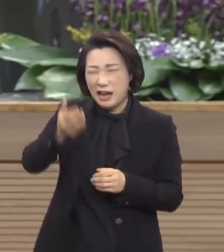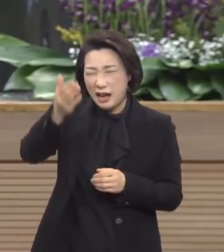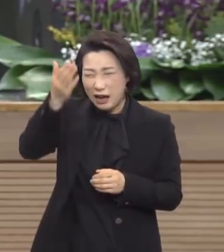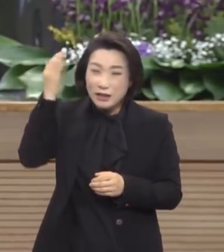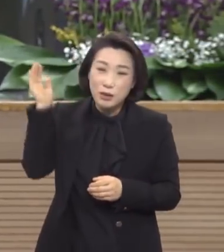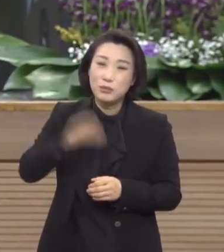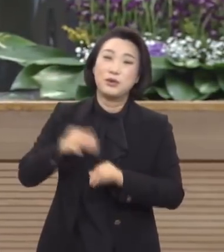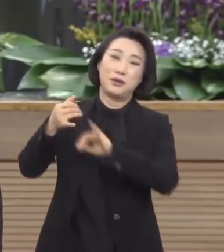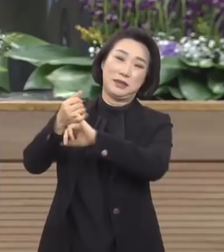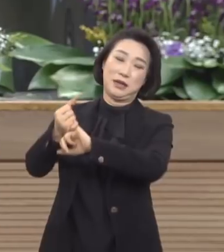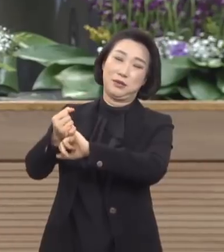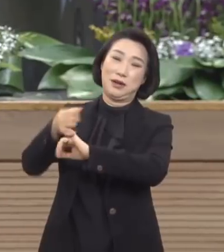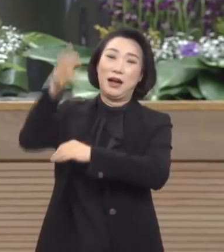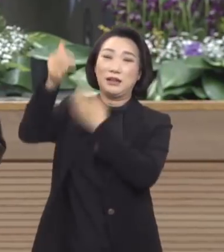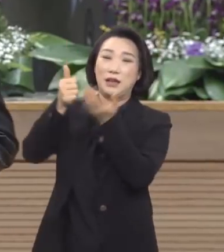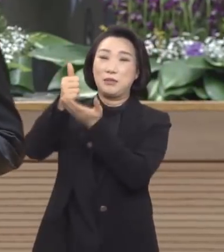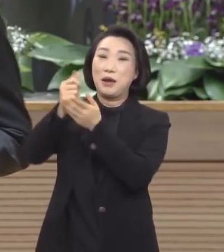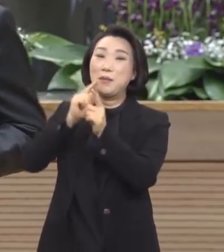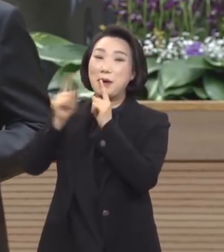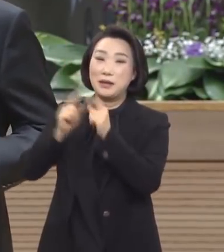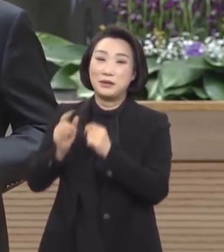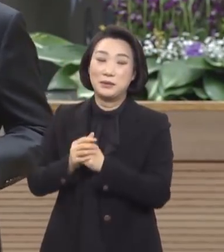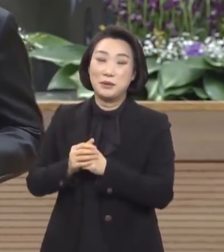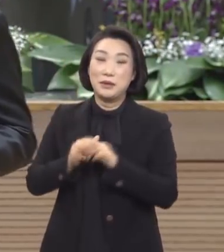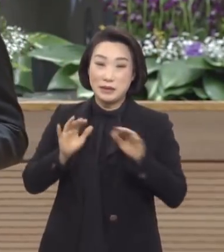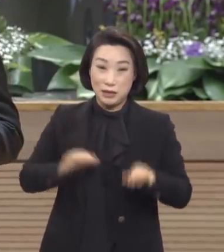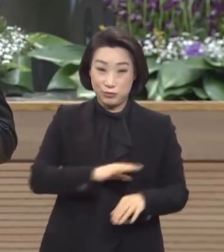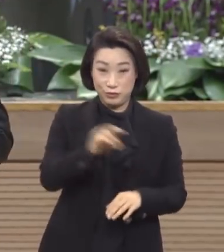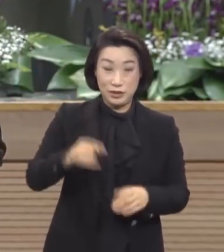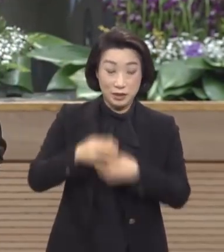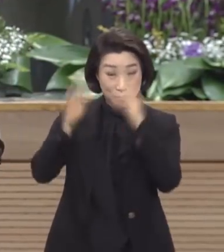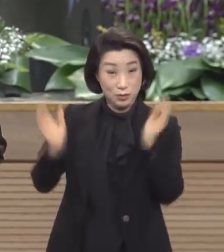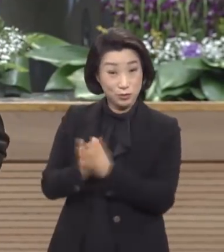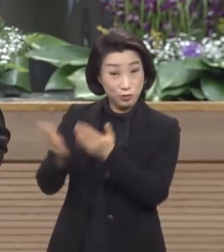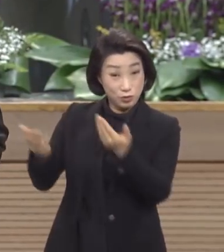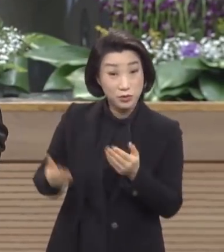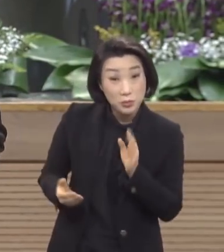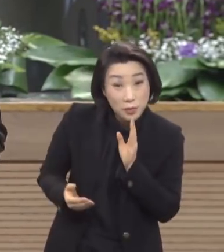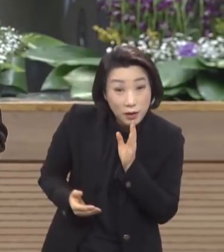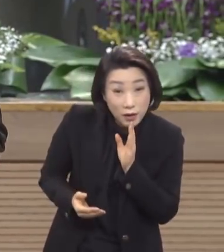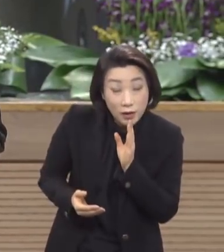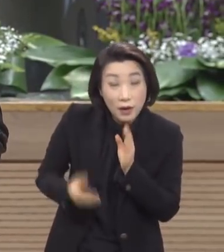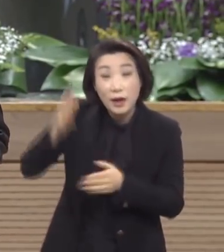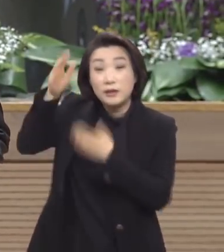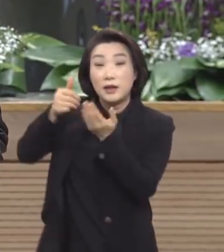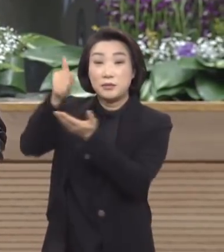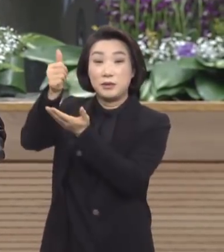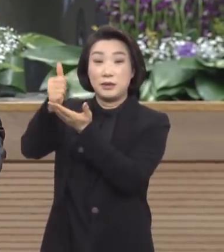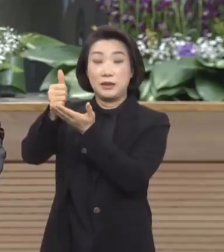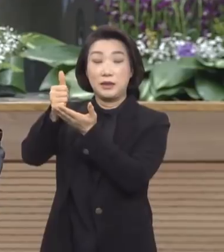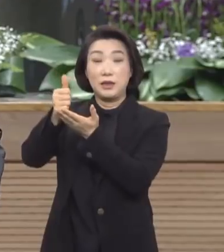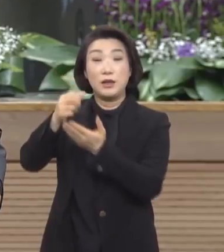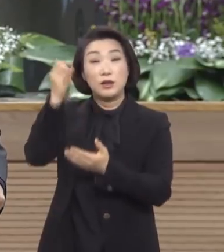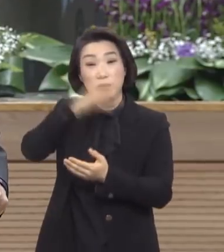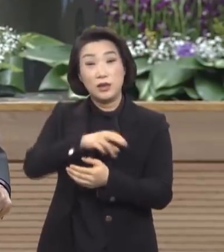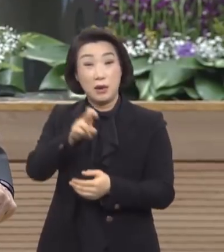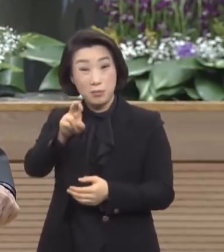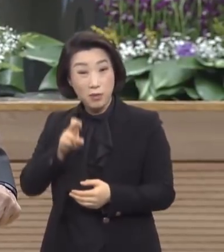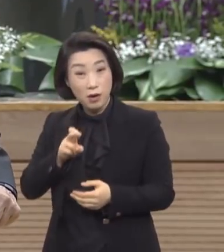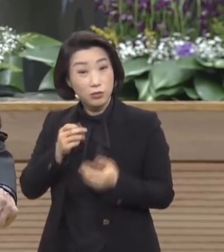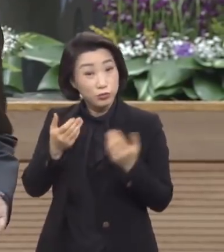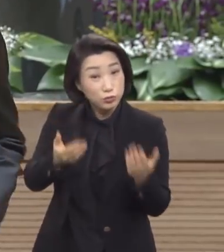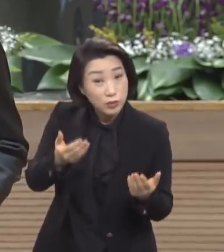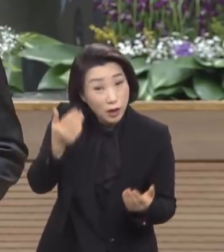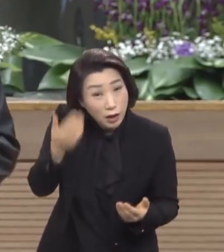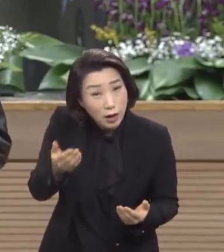만세전부터 약속된 하나님 말씀을 우리에게 주실 때 하나님이 그냥 헛소리 하시는